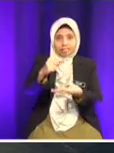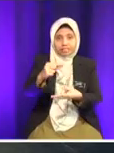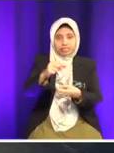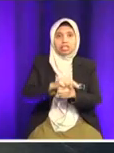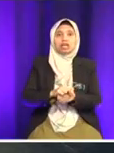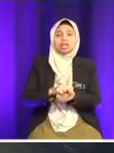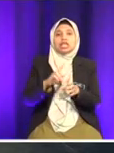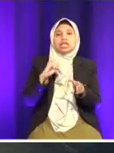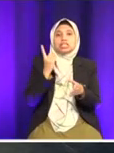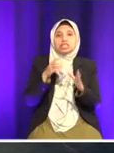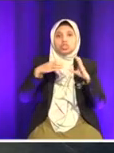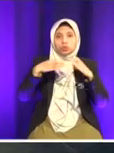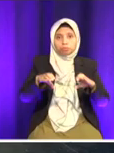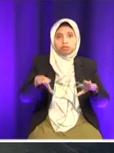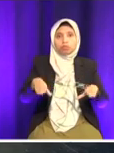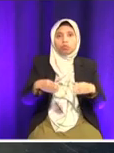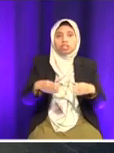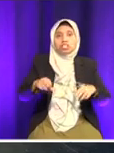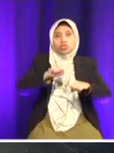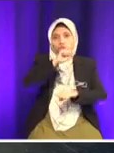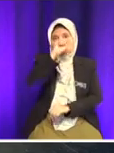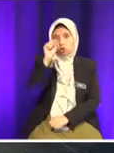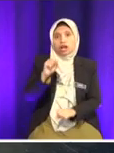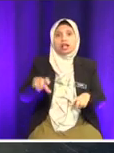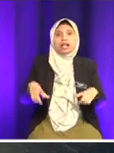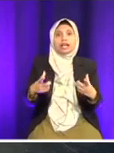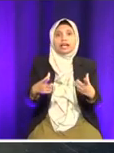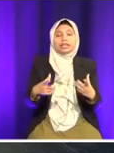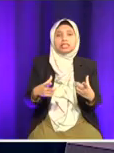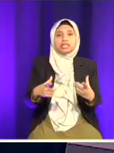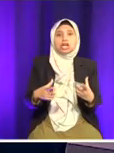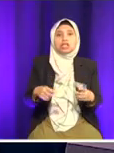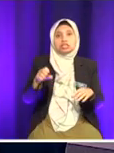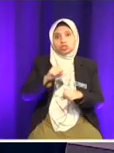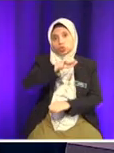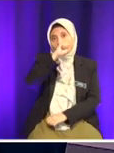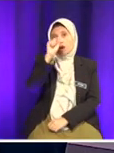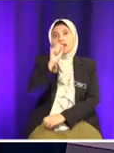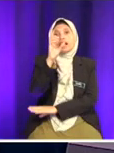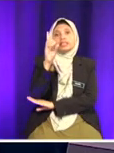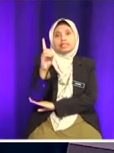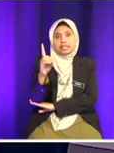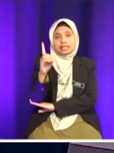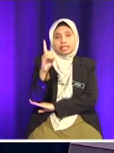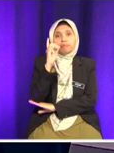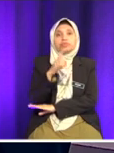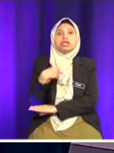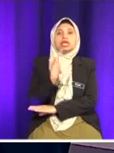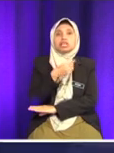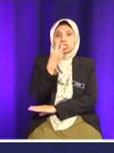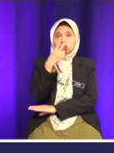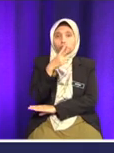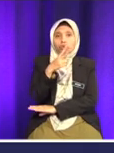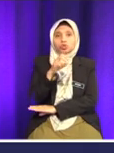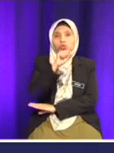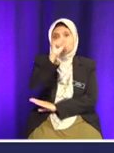kita coba buat soal lain yang lain sekarang ini apakah kalau kita buat soalan di soal disoalan di tengok soalan